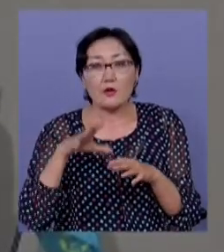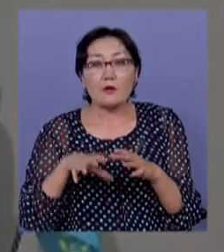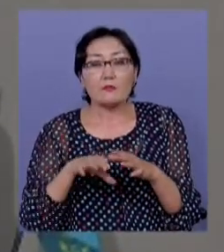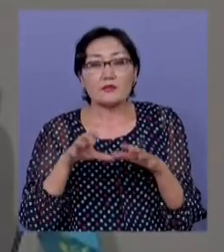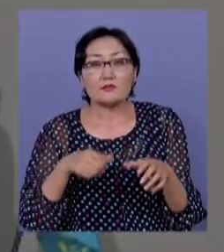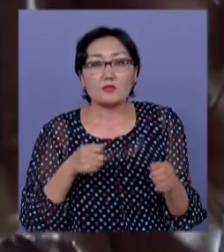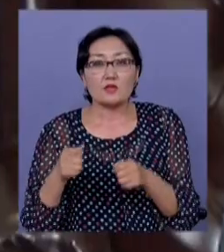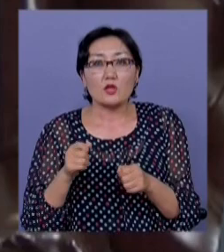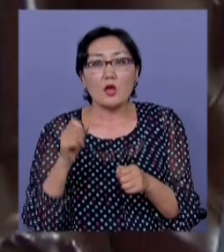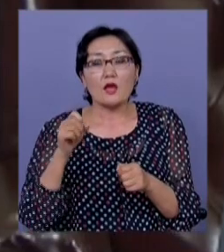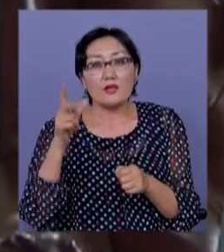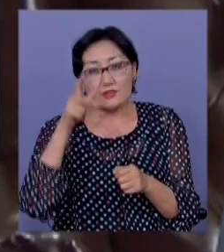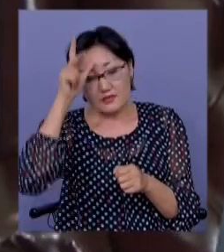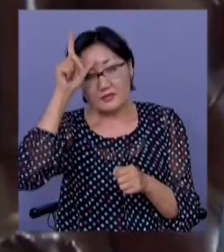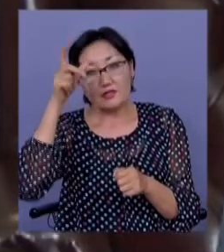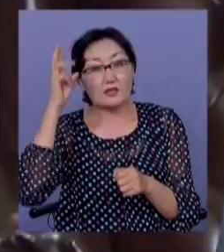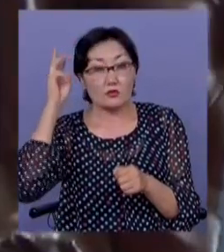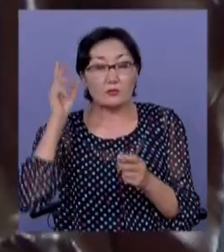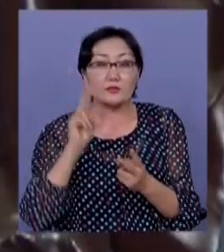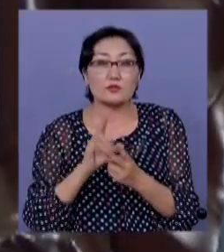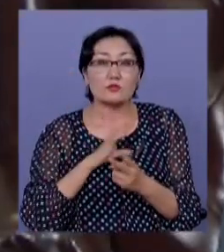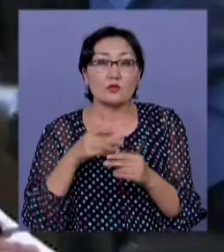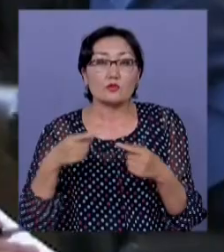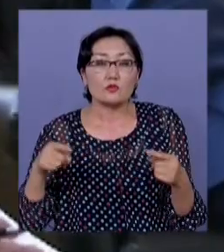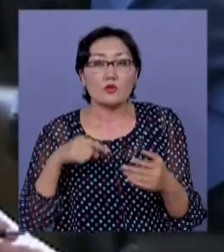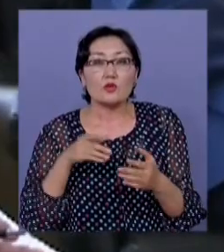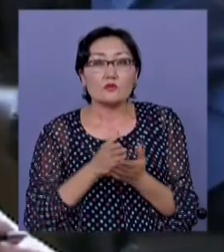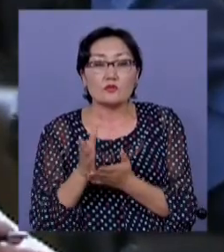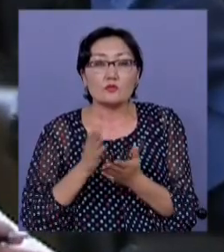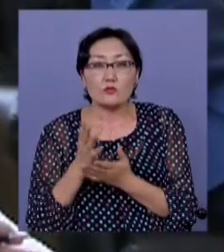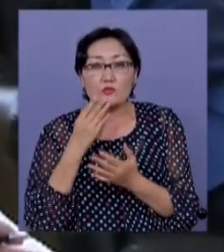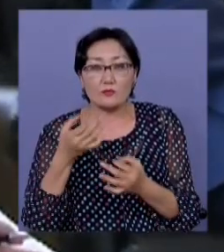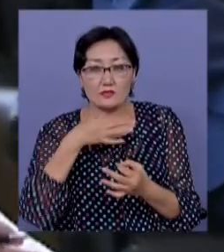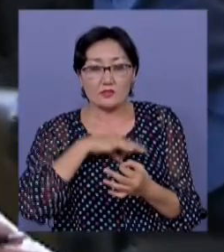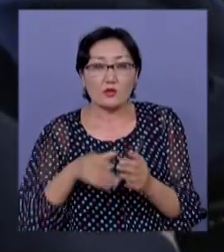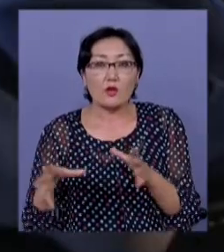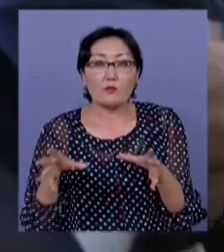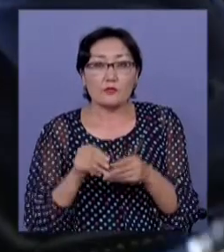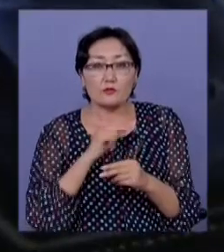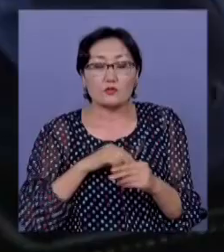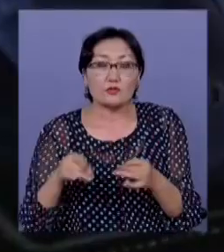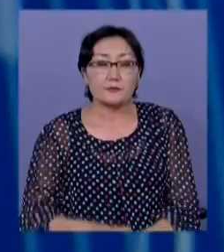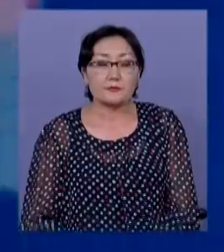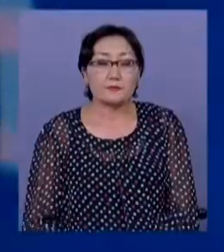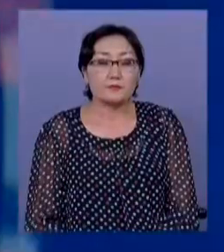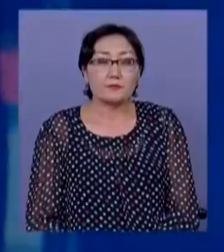және Иордания королімен кездесті. Олар түрлі салалардағы өзара тиімді әріптестік туралы талқылады.